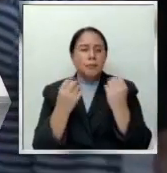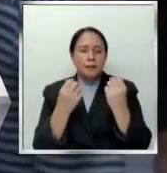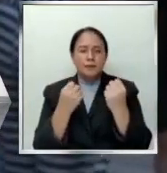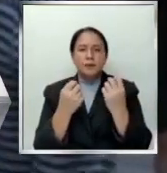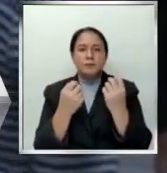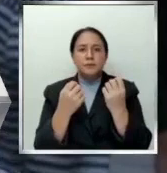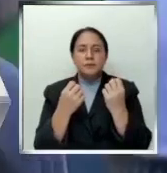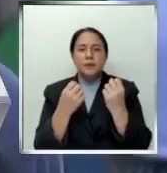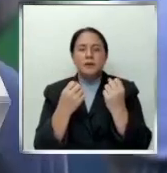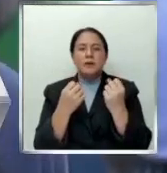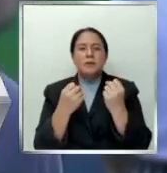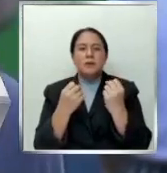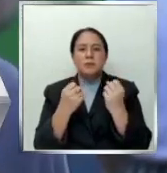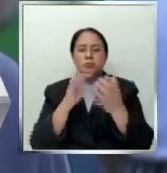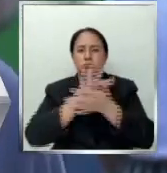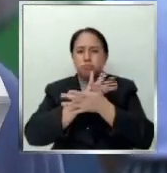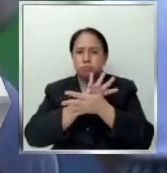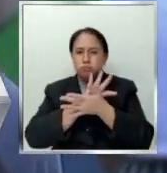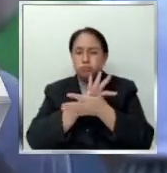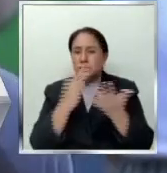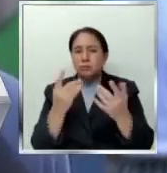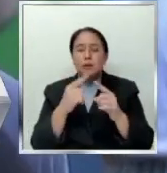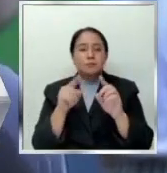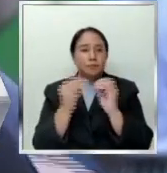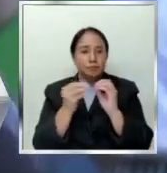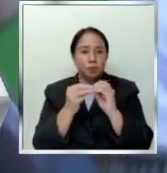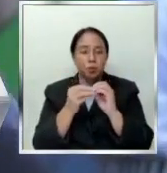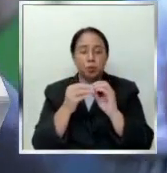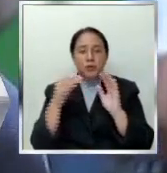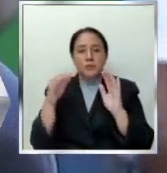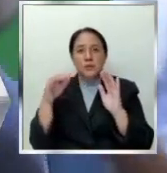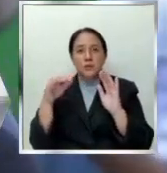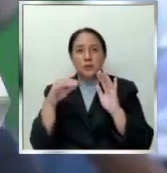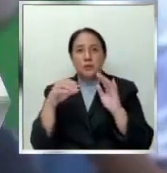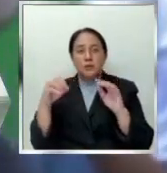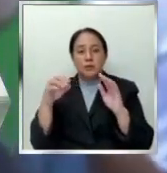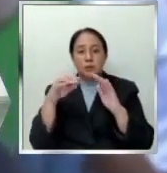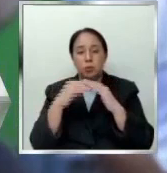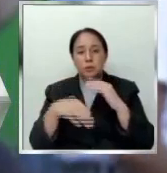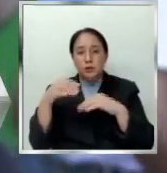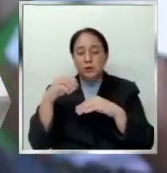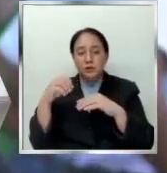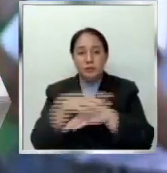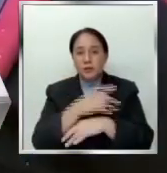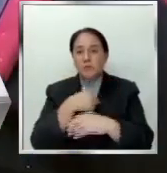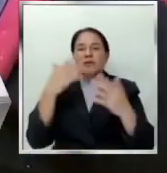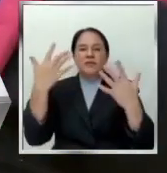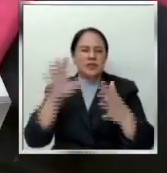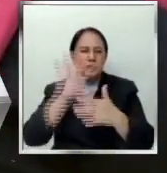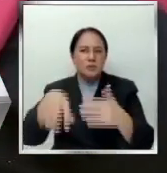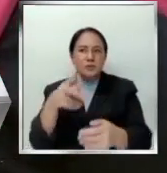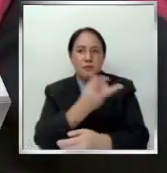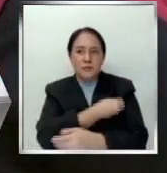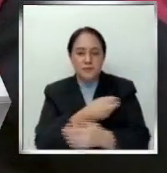marami na po ulit na COVID-19 pero mas mababa na po yung effect sa atin dahil sa nakapagpabakunan na po tayo.